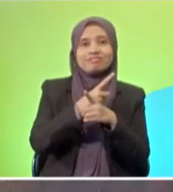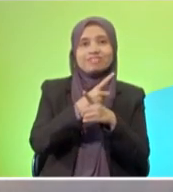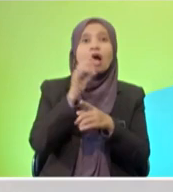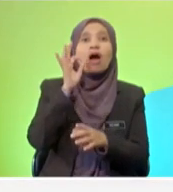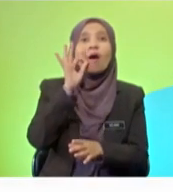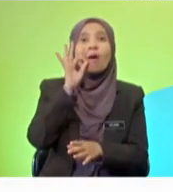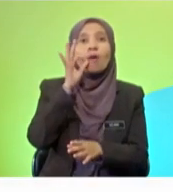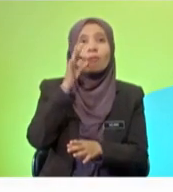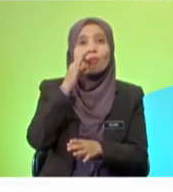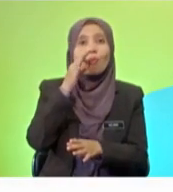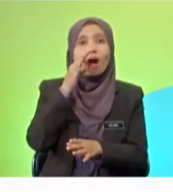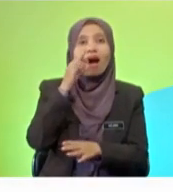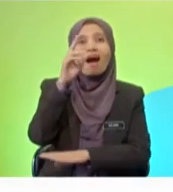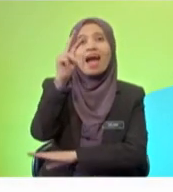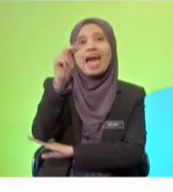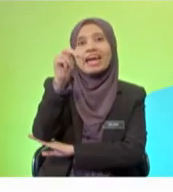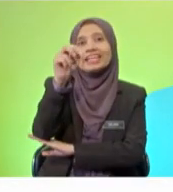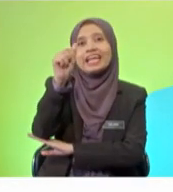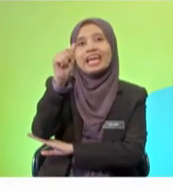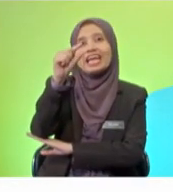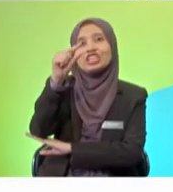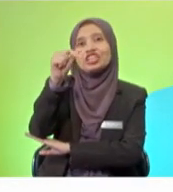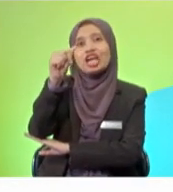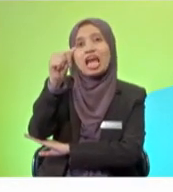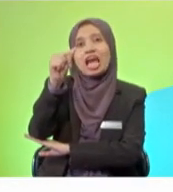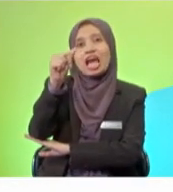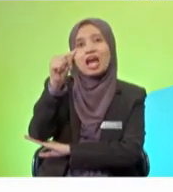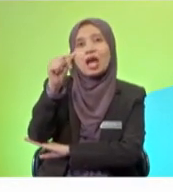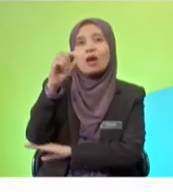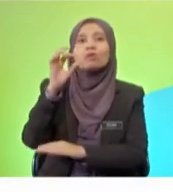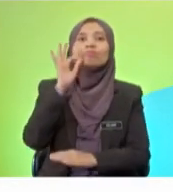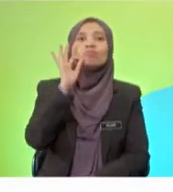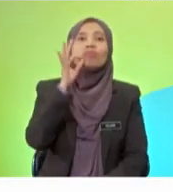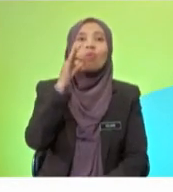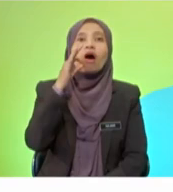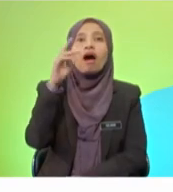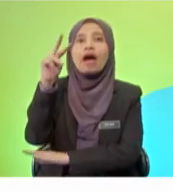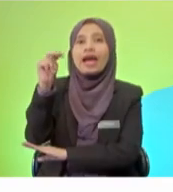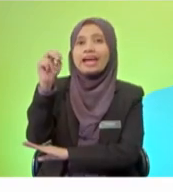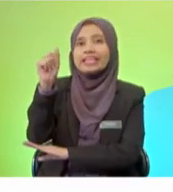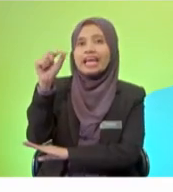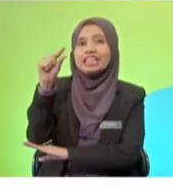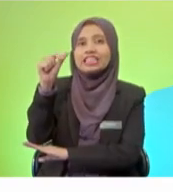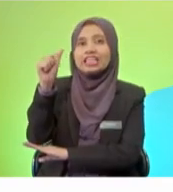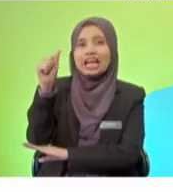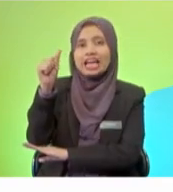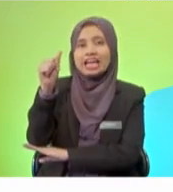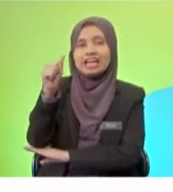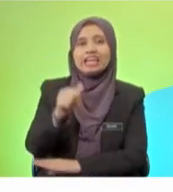buah naga betul buah boleh dimakan lembut sedap rasanya buah naga tapi naga itu